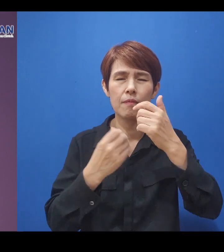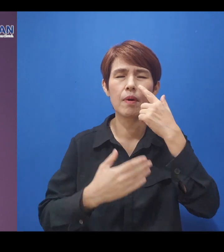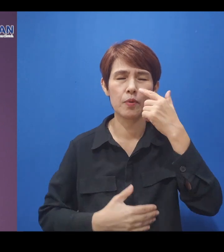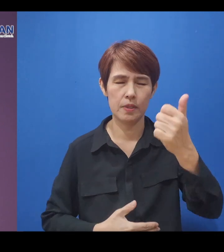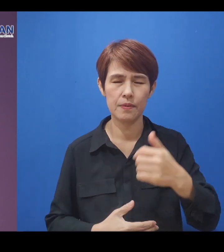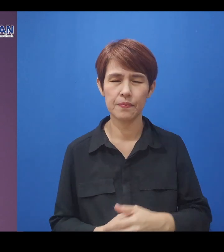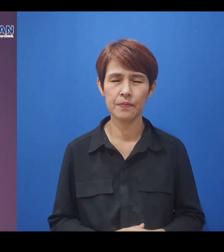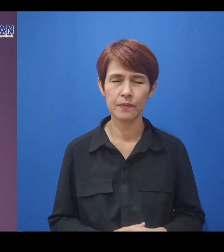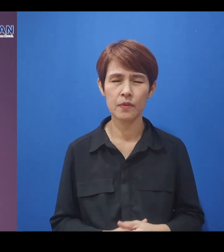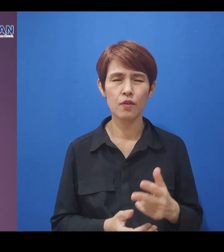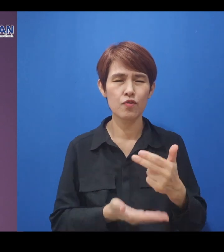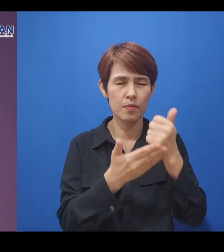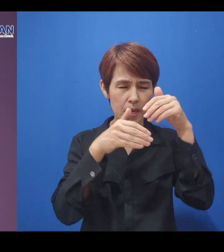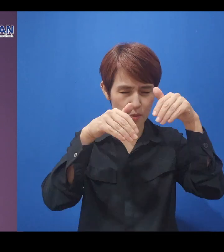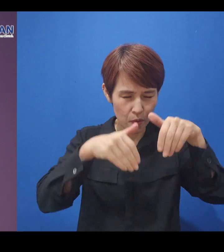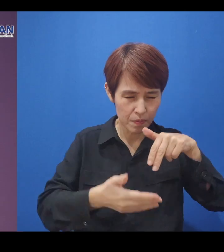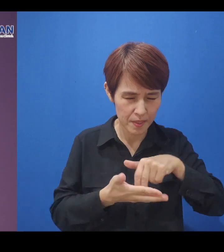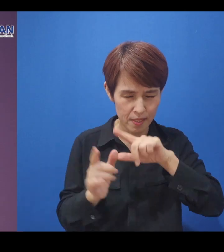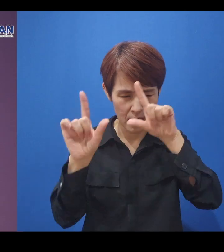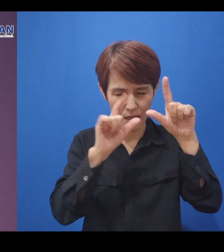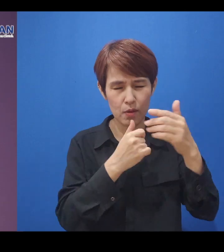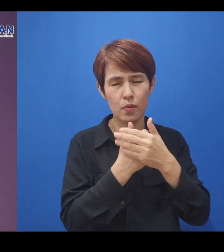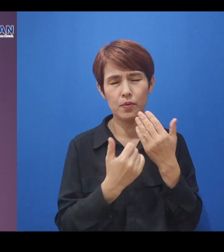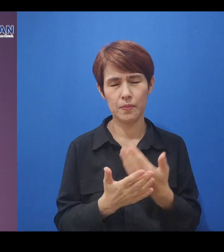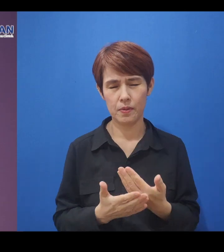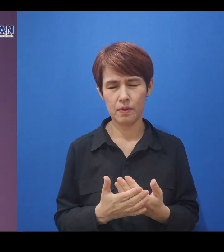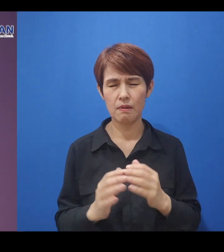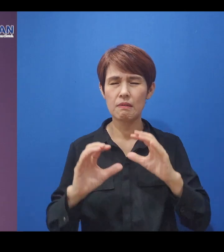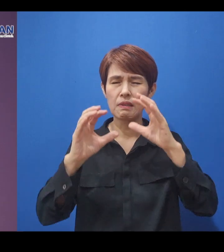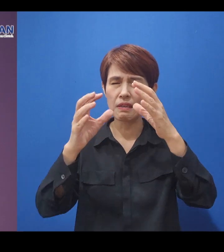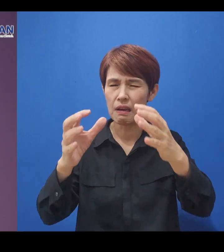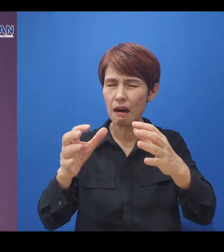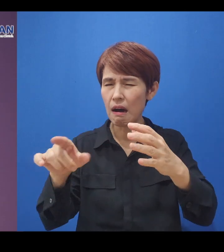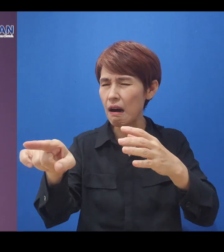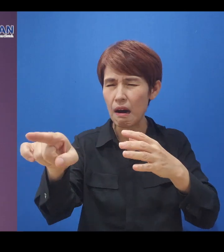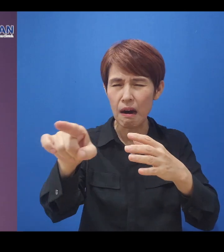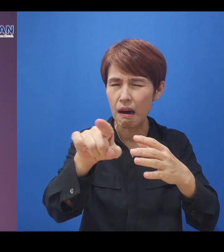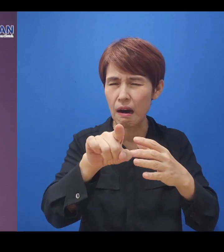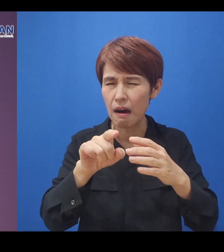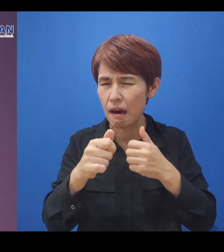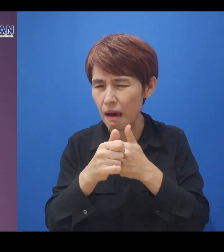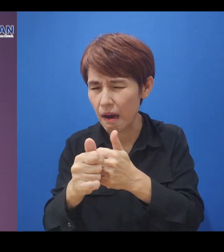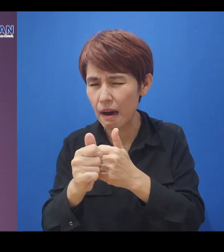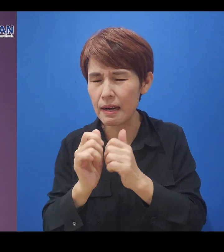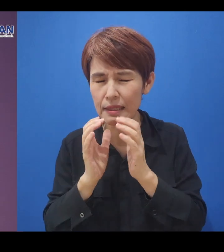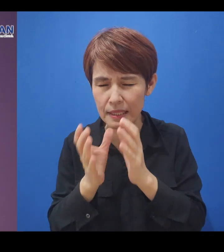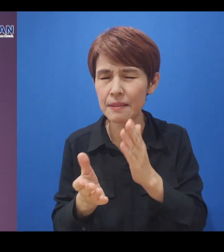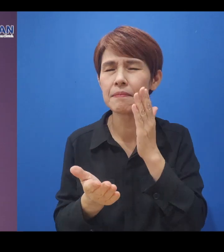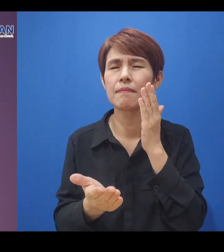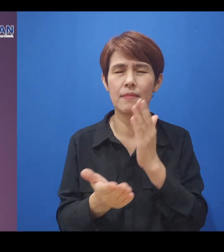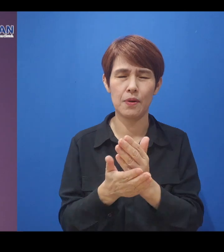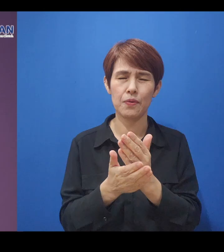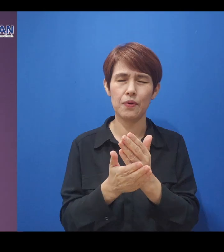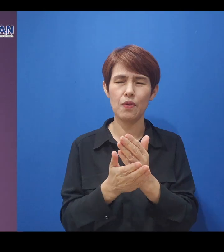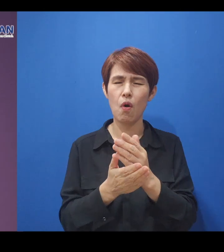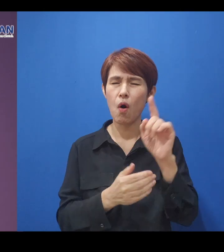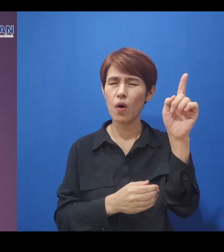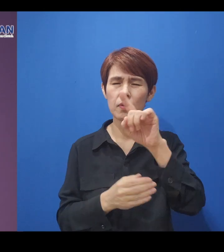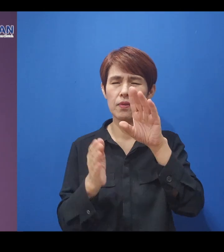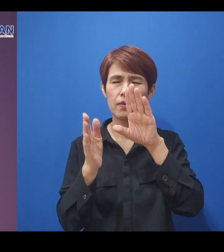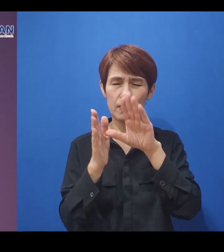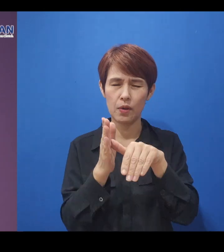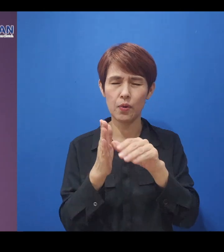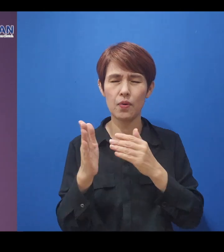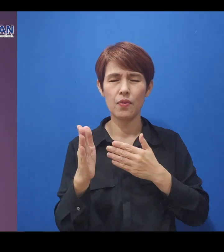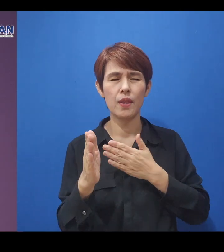주님의 종으로만 살게 하옵소서. 세상의 헛된 것 따르다가 무너지지 않게 하시고, 그 어떤 순간에도